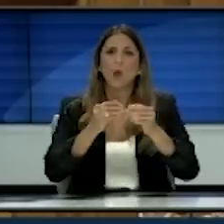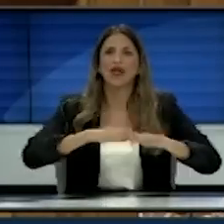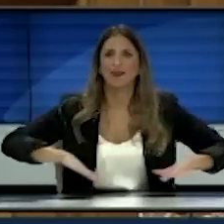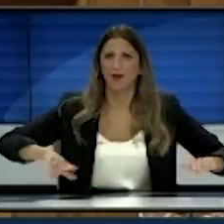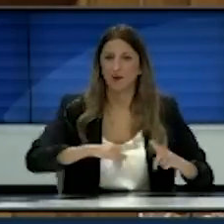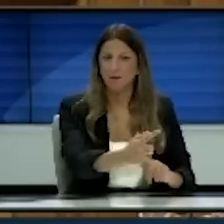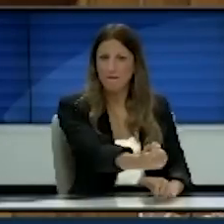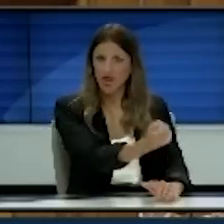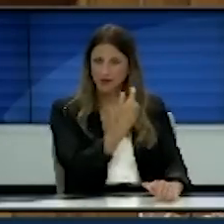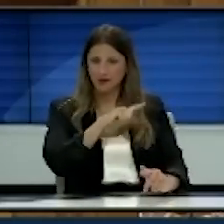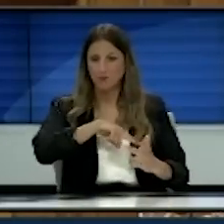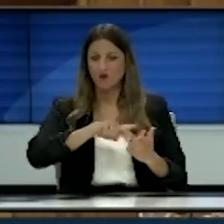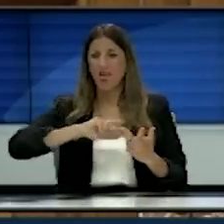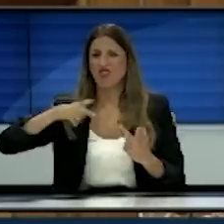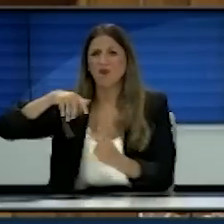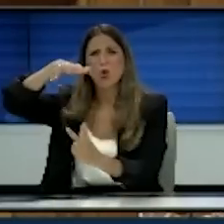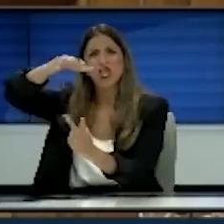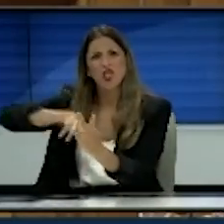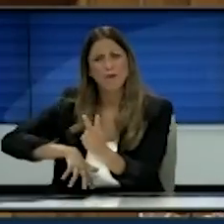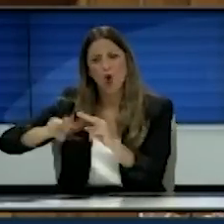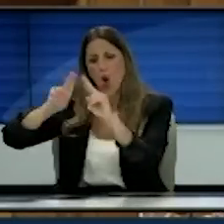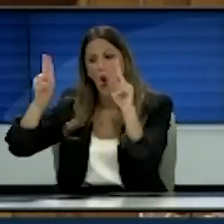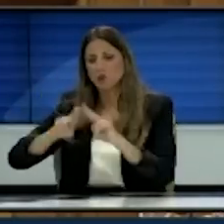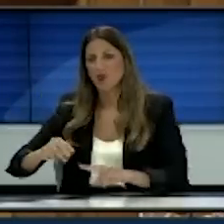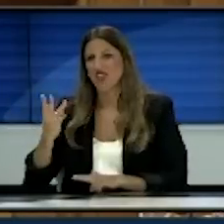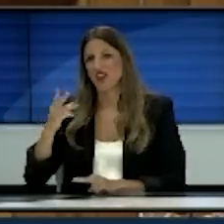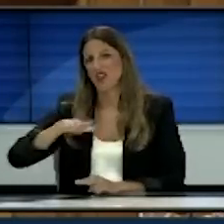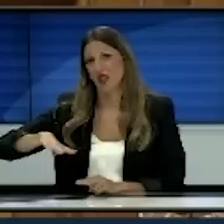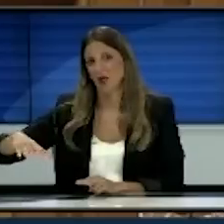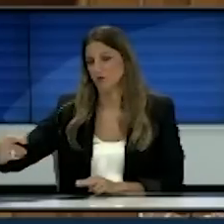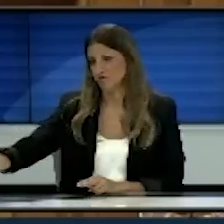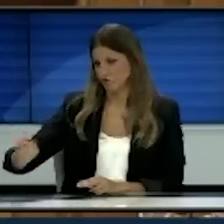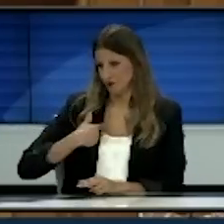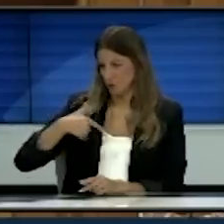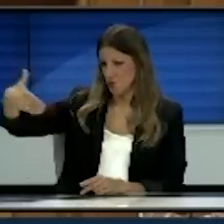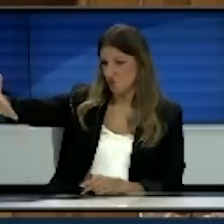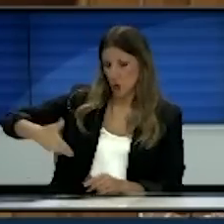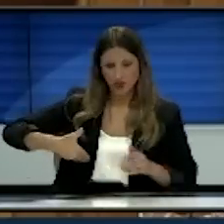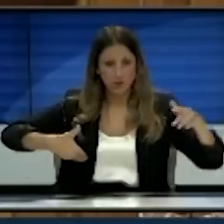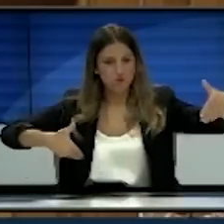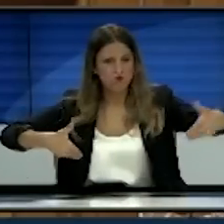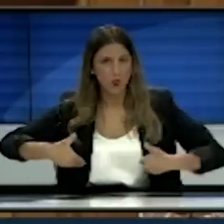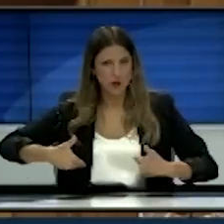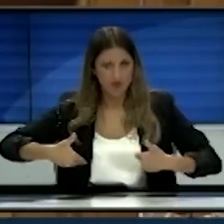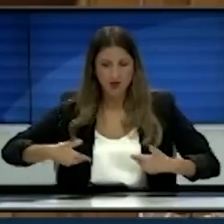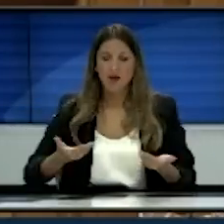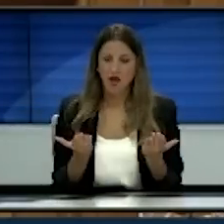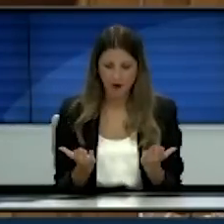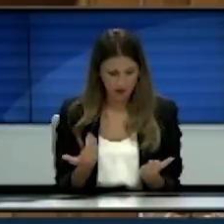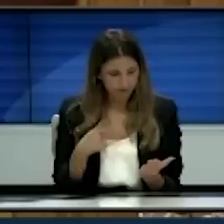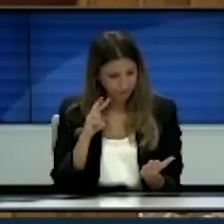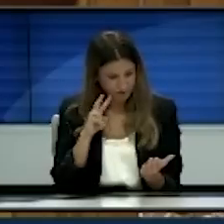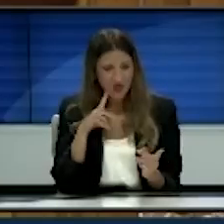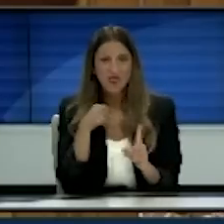η Πανελλαδική Ομοσπονδία Τριτέκνων, με τις θέσεις τους, τα αιτήματά τους, τα όλα από αυτά